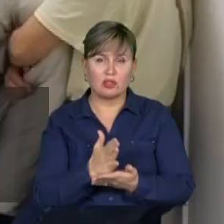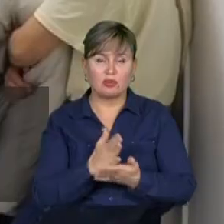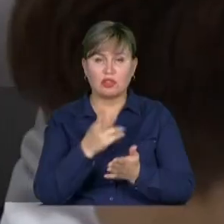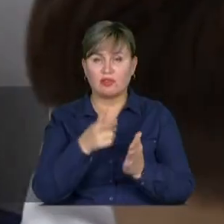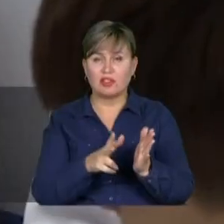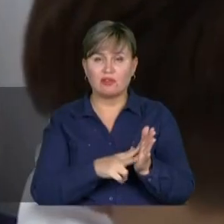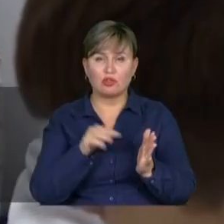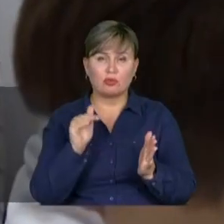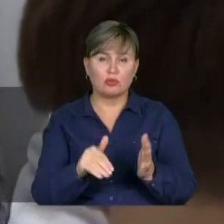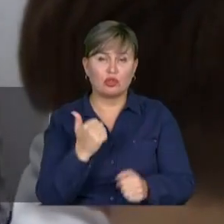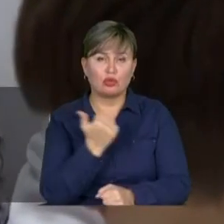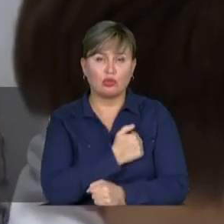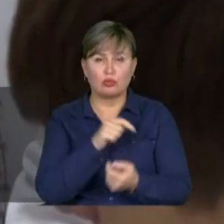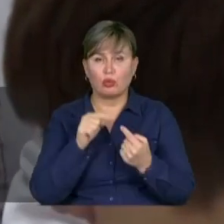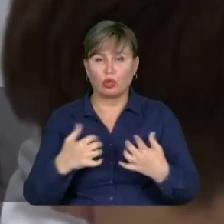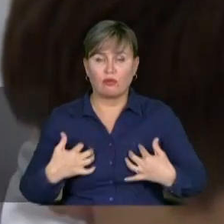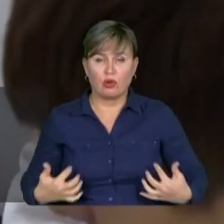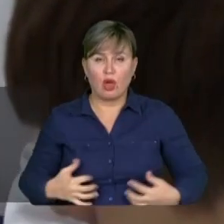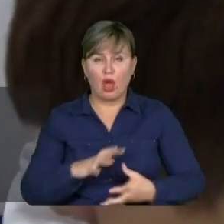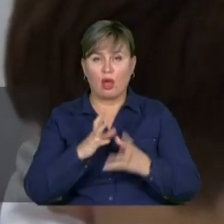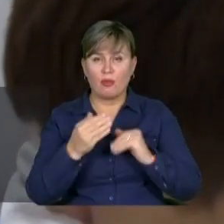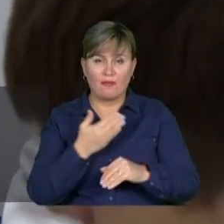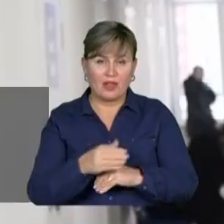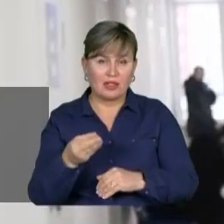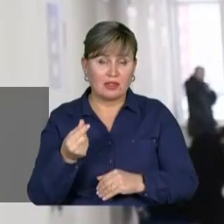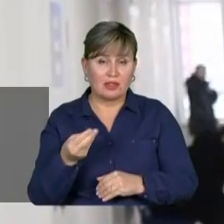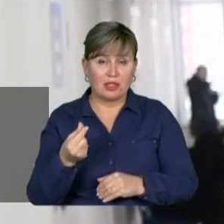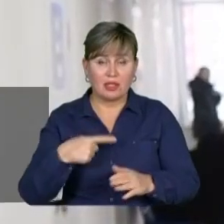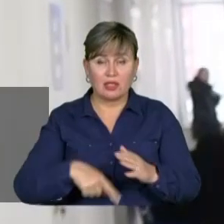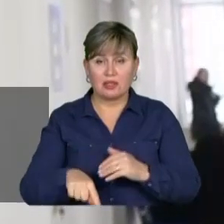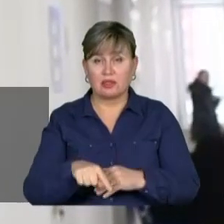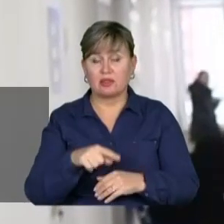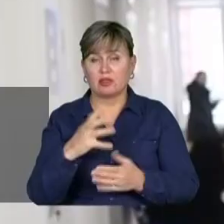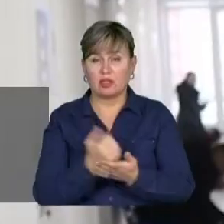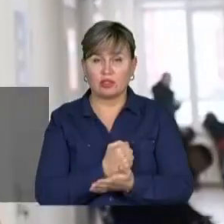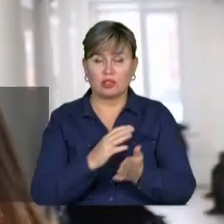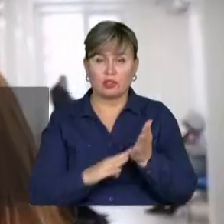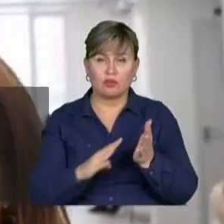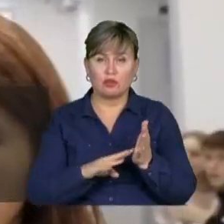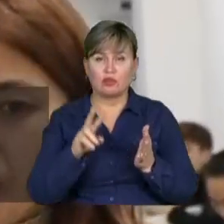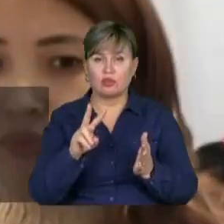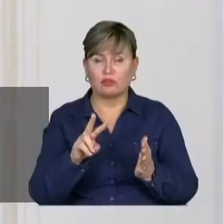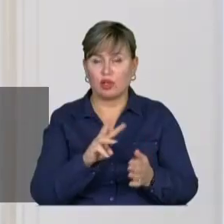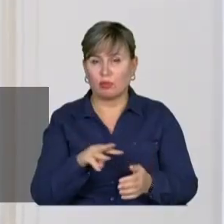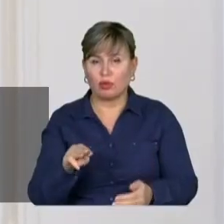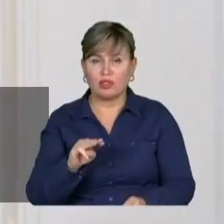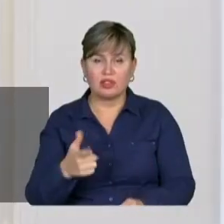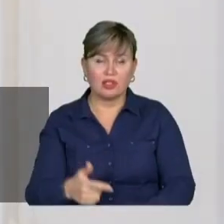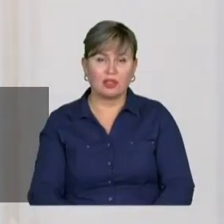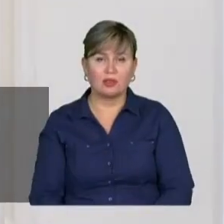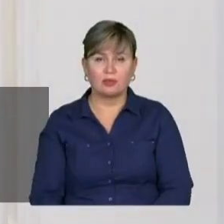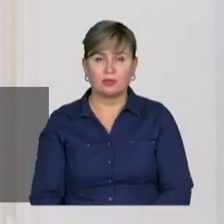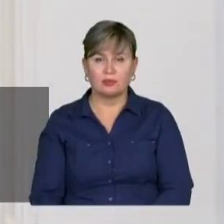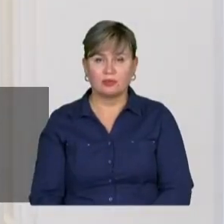28 тысяч доз вакцины против кори. Объем выделенных средств на дополнительную массовую иммунизацию достиг 92 миллионов тенге. Нургуль Алина,